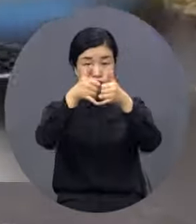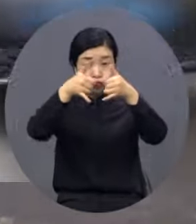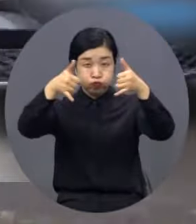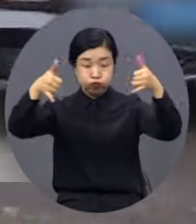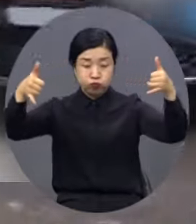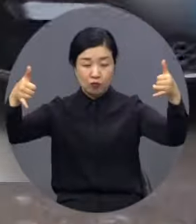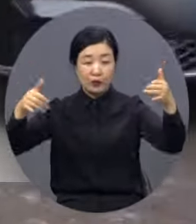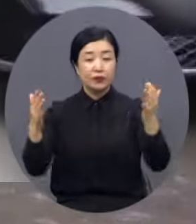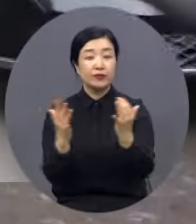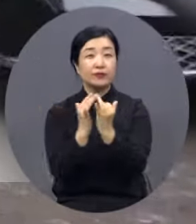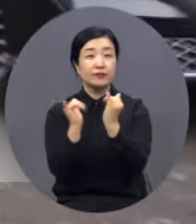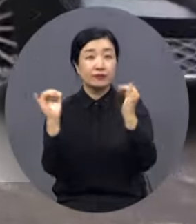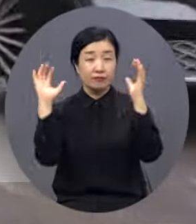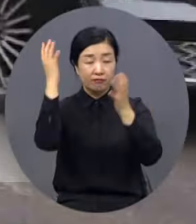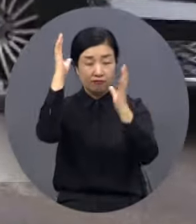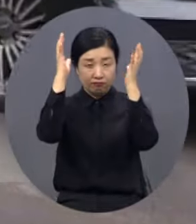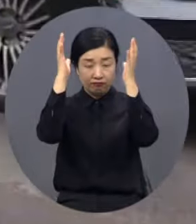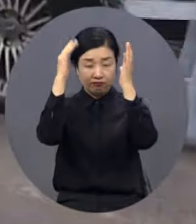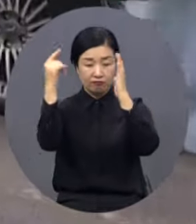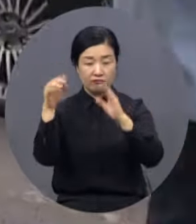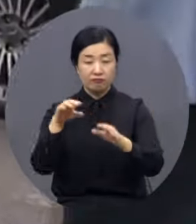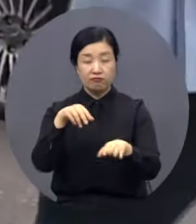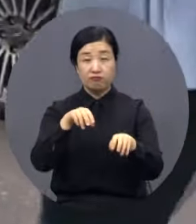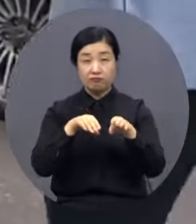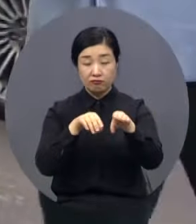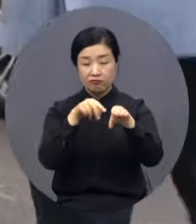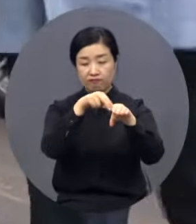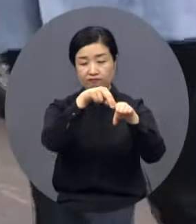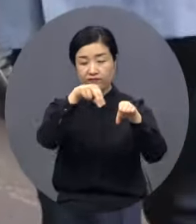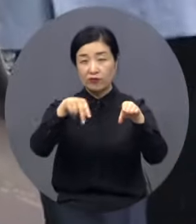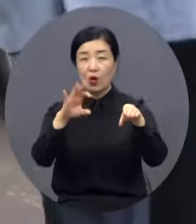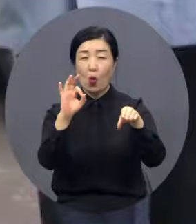직원들의 환영을 받으며 오영 지사가 량에서